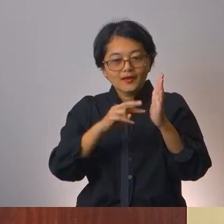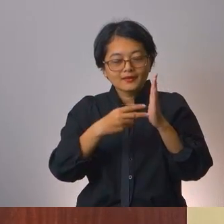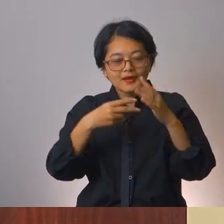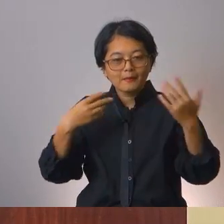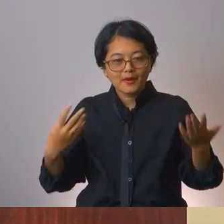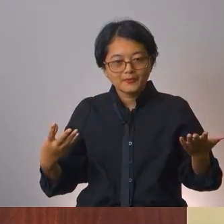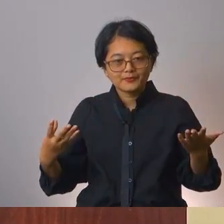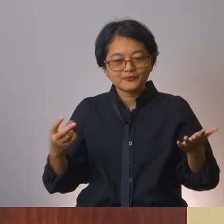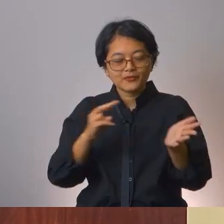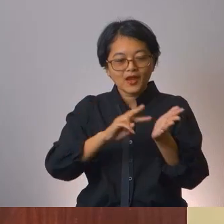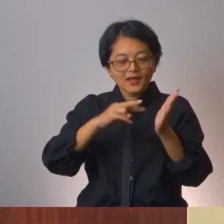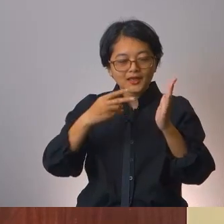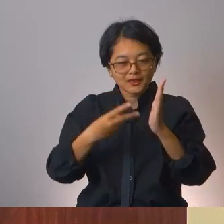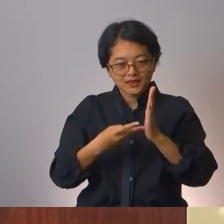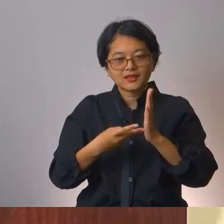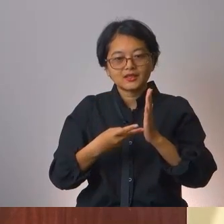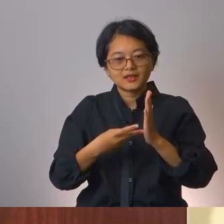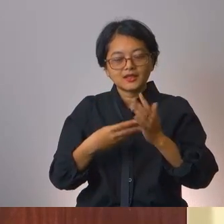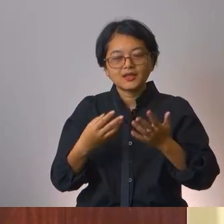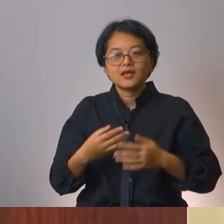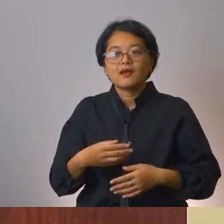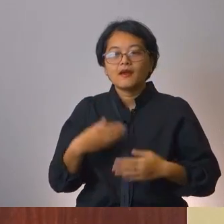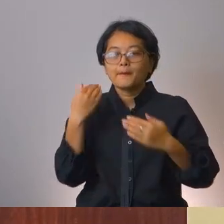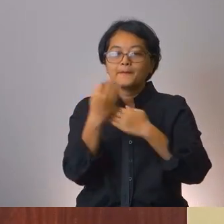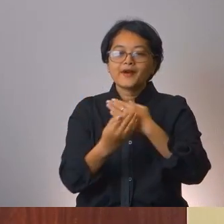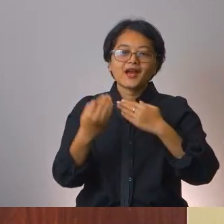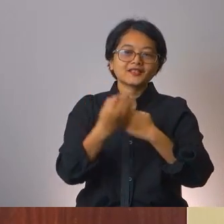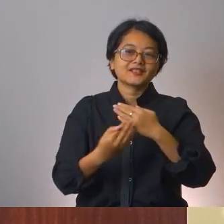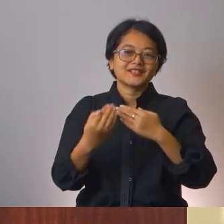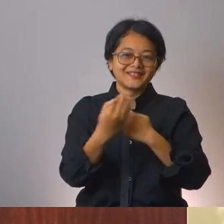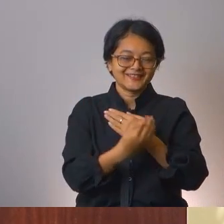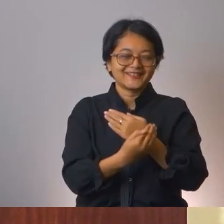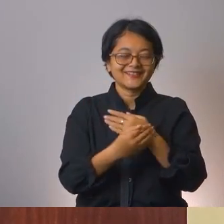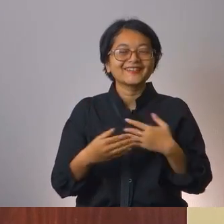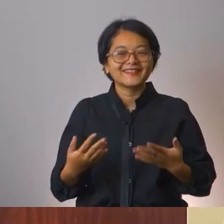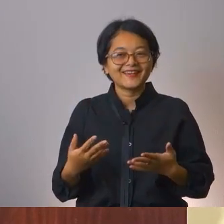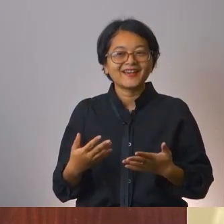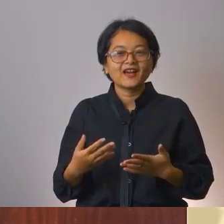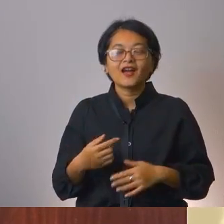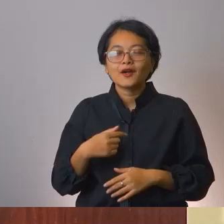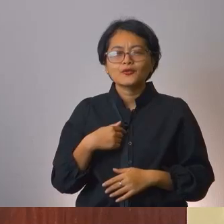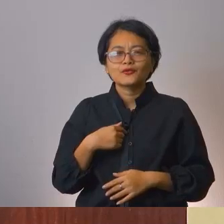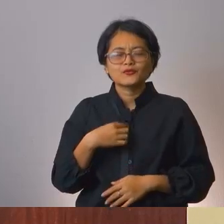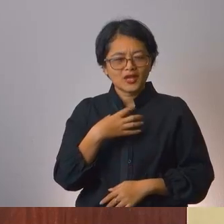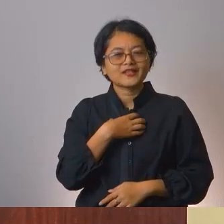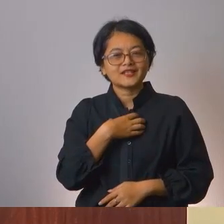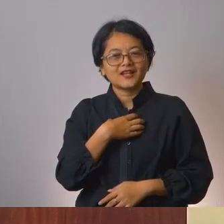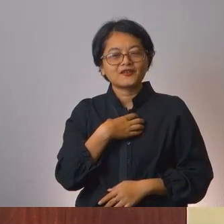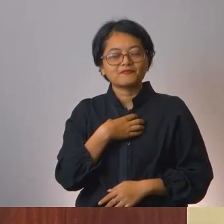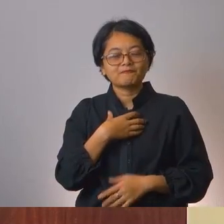diartikan sebagai mengasihi. Saya yakin Bapak Ibu pasti pernah ingat atau tahu